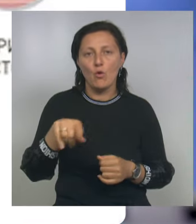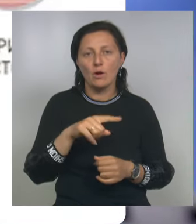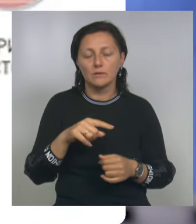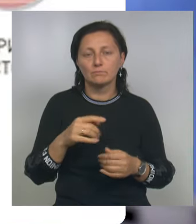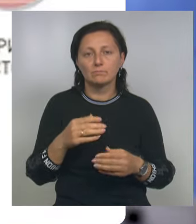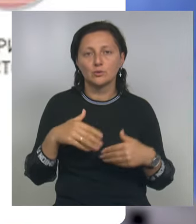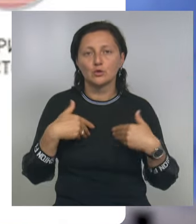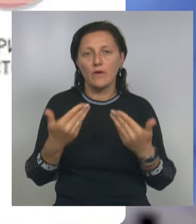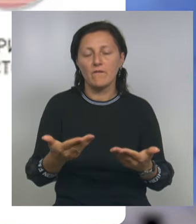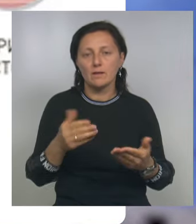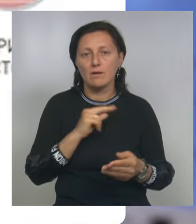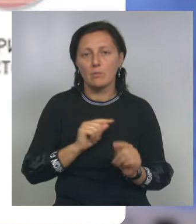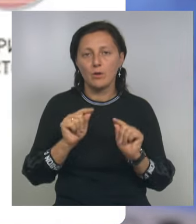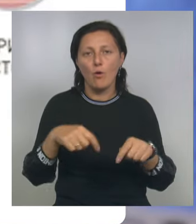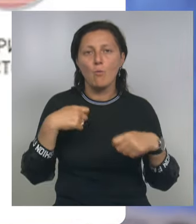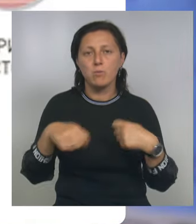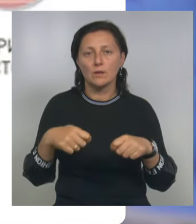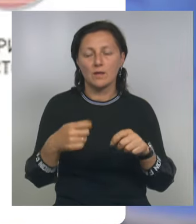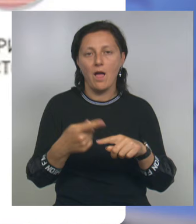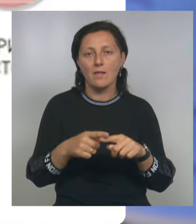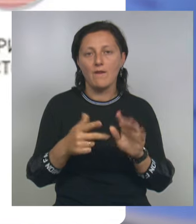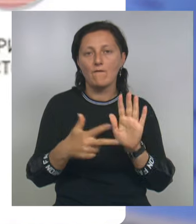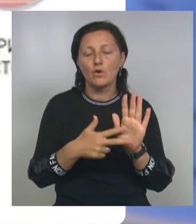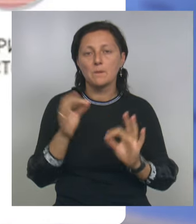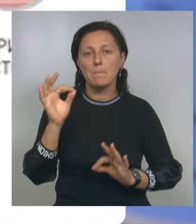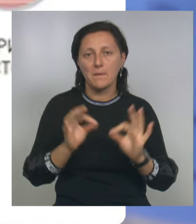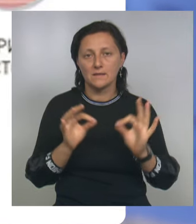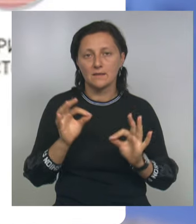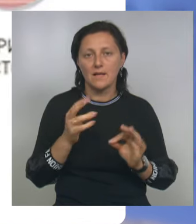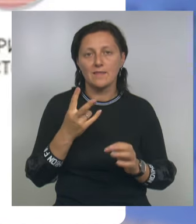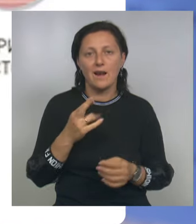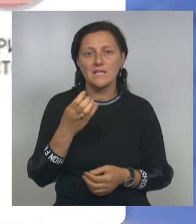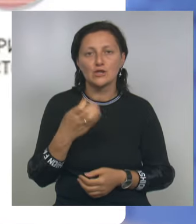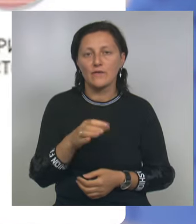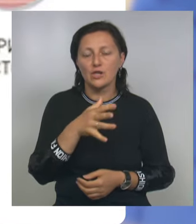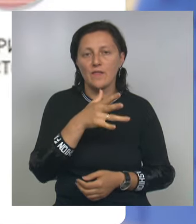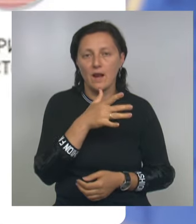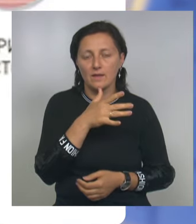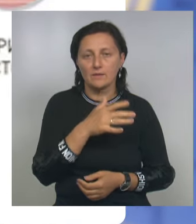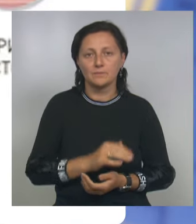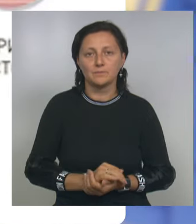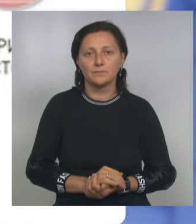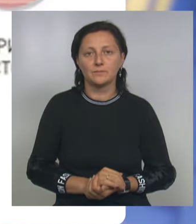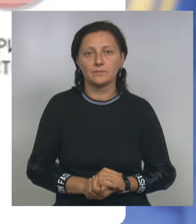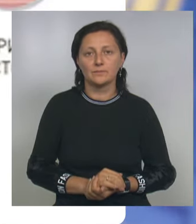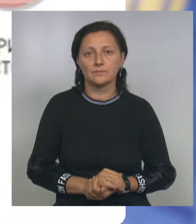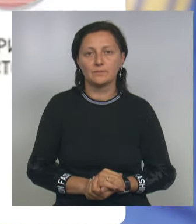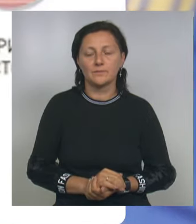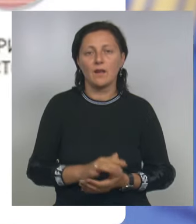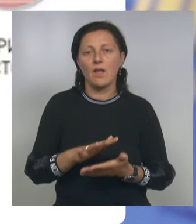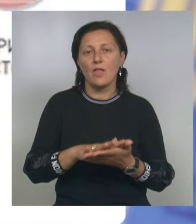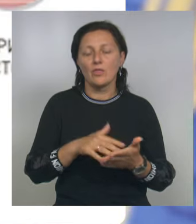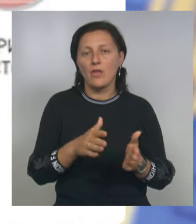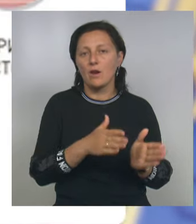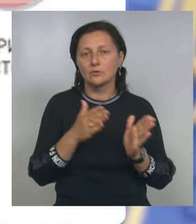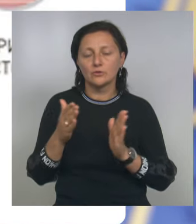продаж. На них приходится 8% всех объявлений о работе для несовершеннолетних, сообщили в Авито «Работа». Далее следуют